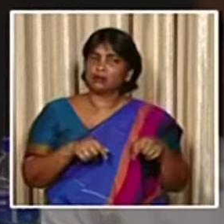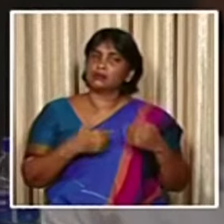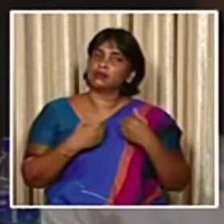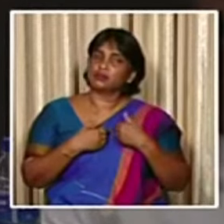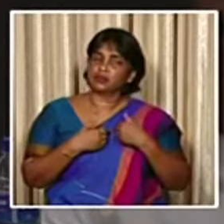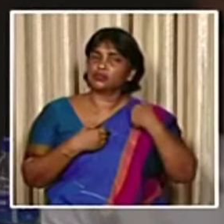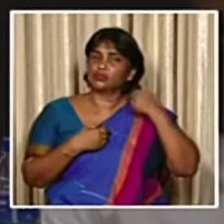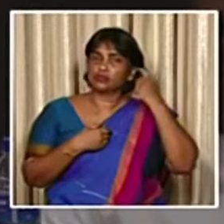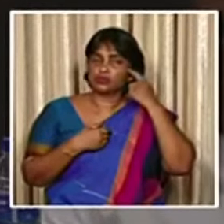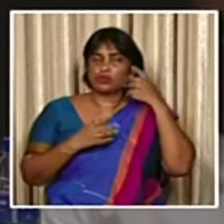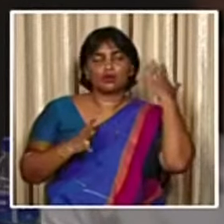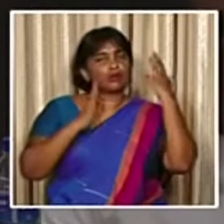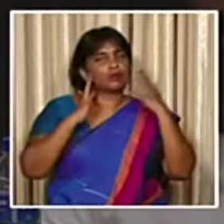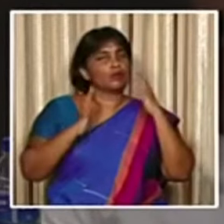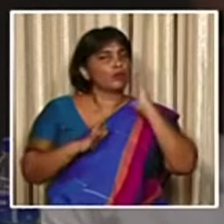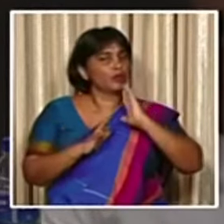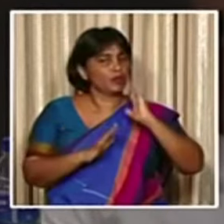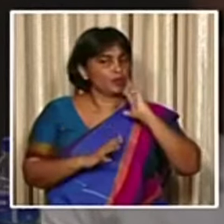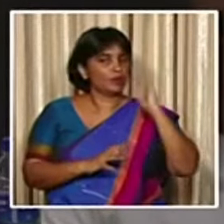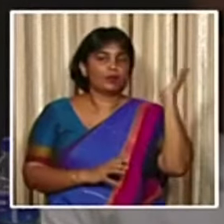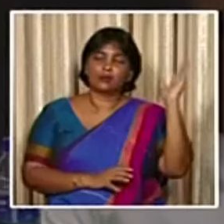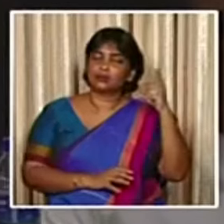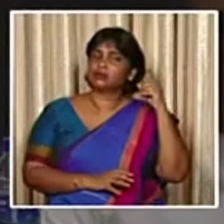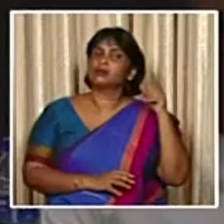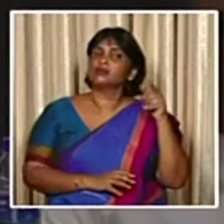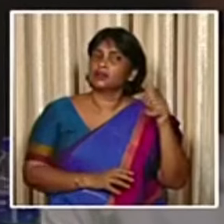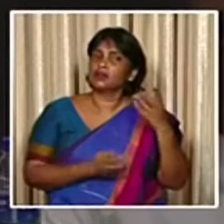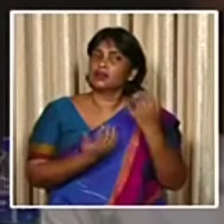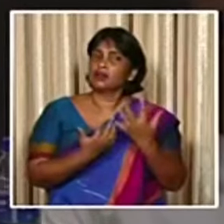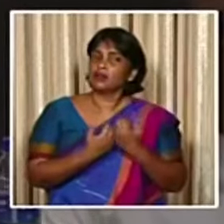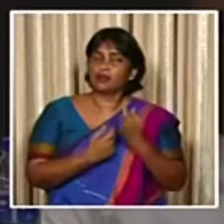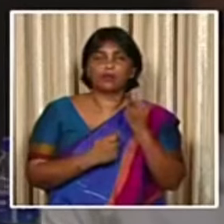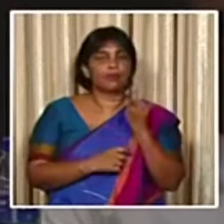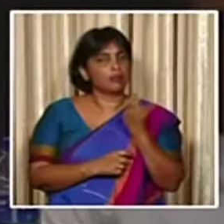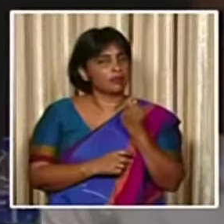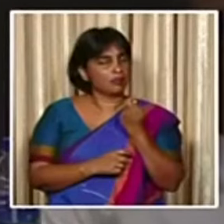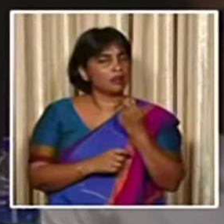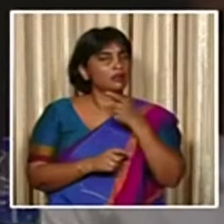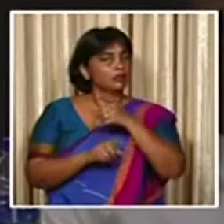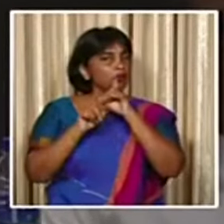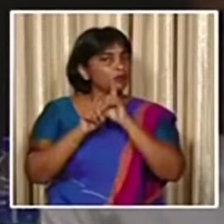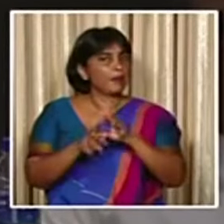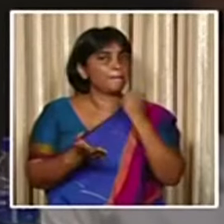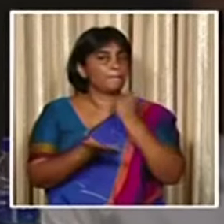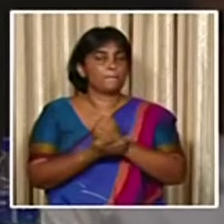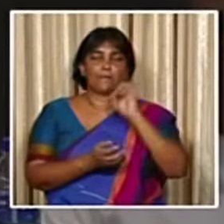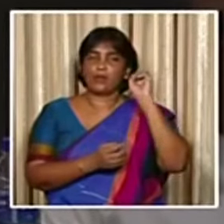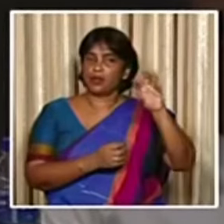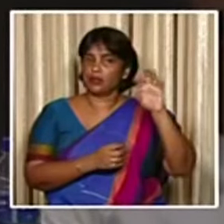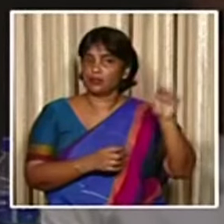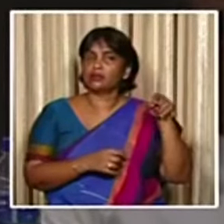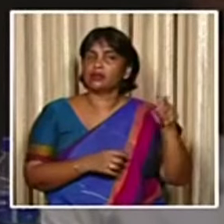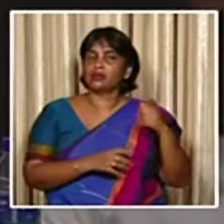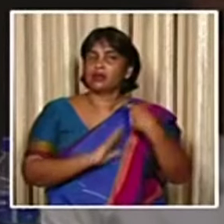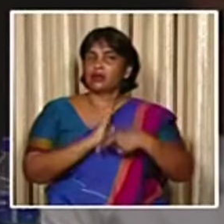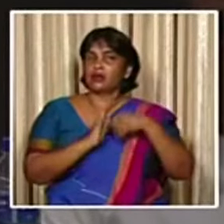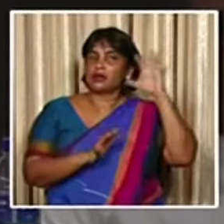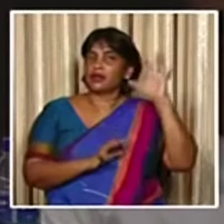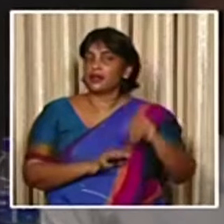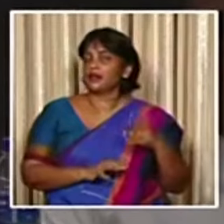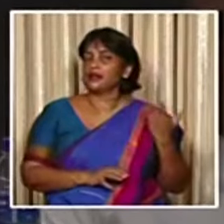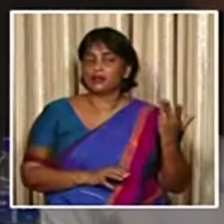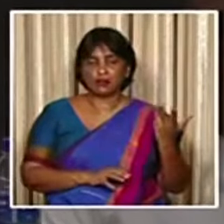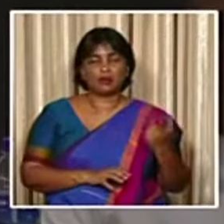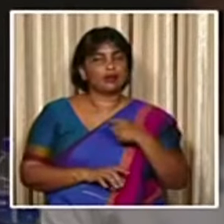අපි දන්නවා ලෝකයේ පිටරටවල් වල ඒ හම්බ කරපු ධනය ඒගොල්ලෝ බැංකුවල දාලා තියෙනවා. මේ සල්ලි රටට ගේන්නෙත්